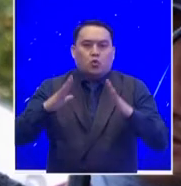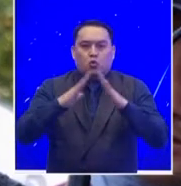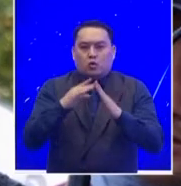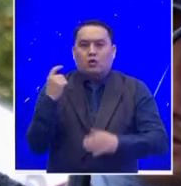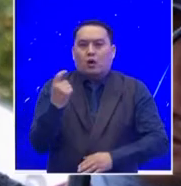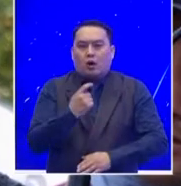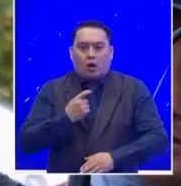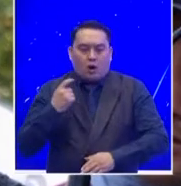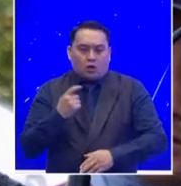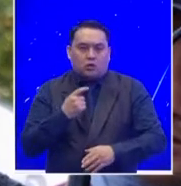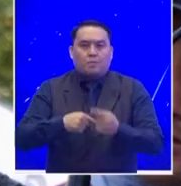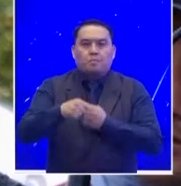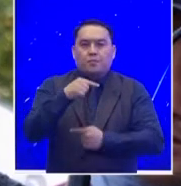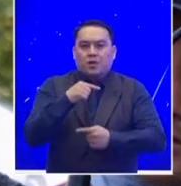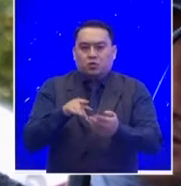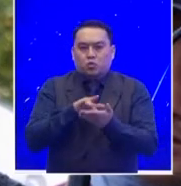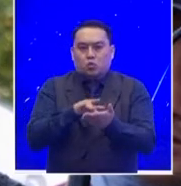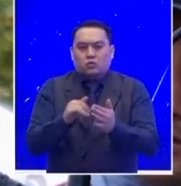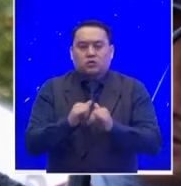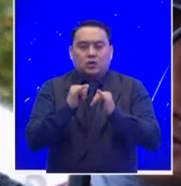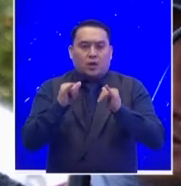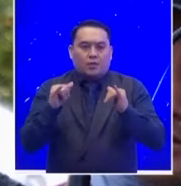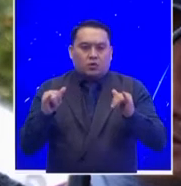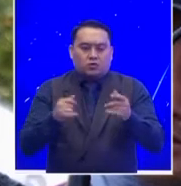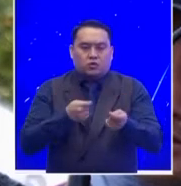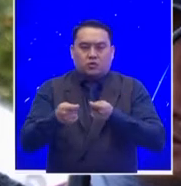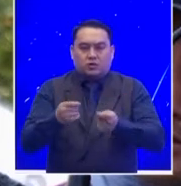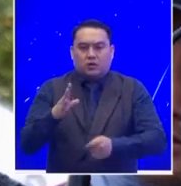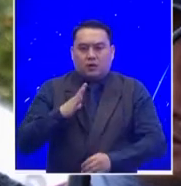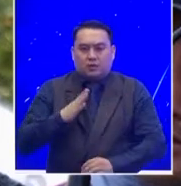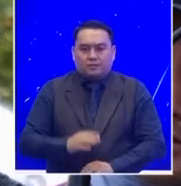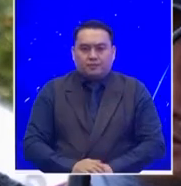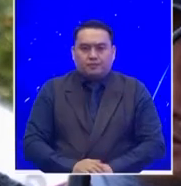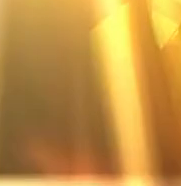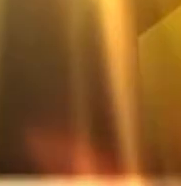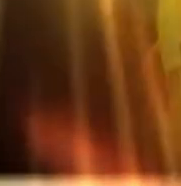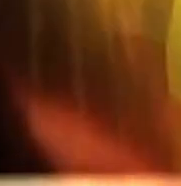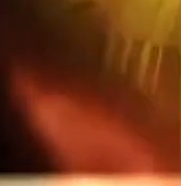коммуналдық шаруашылығын, кәсіпкерлік және туризм салаларына жетекшілік етті.